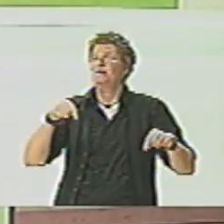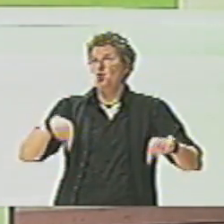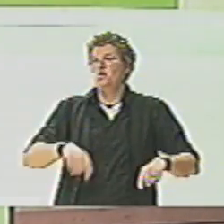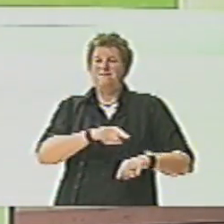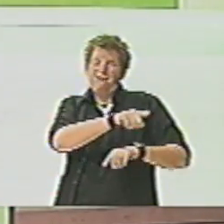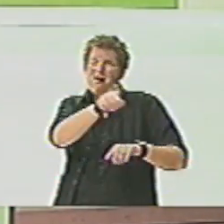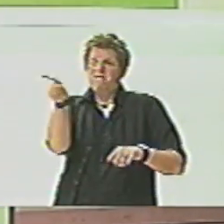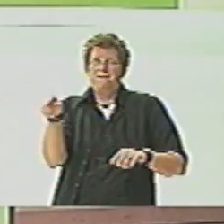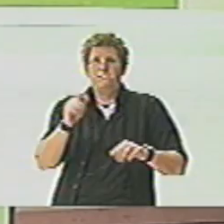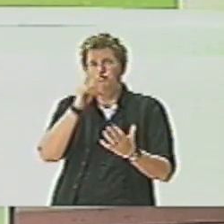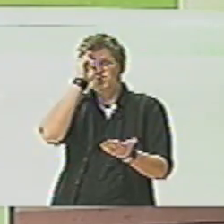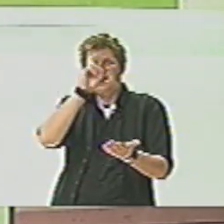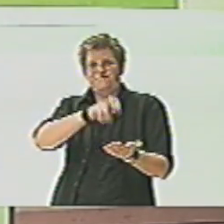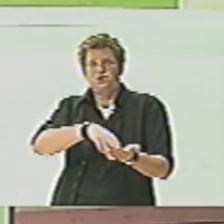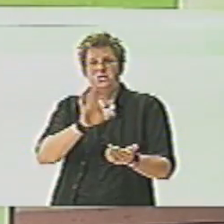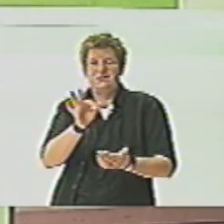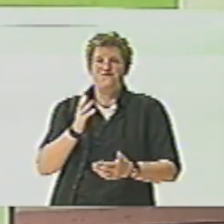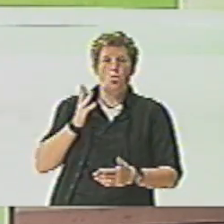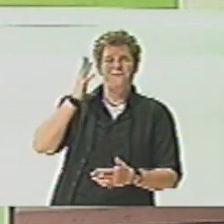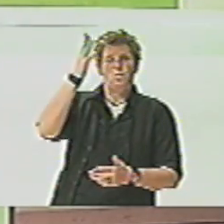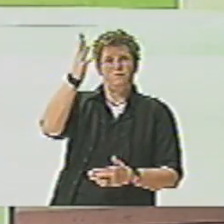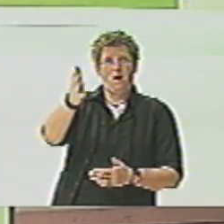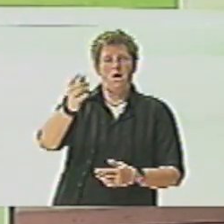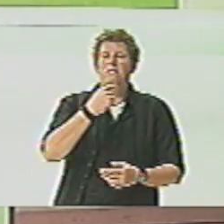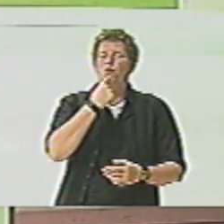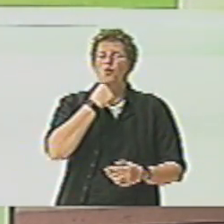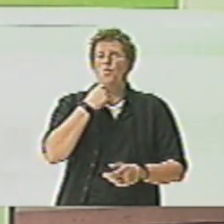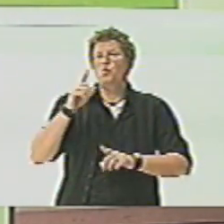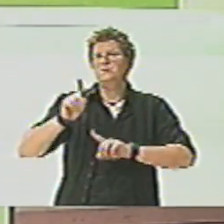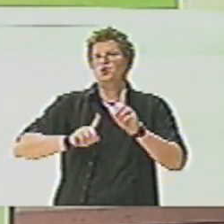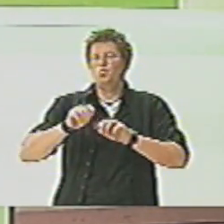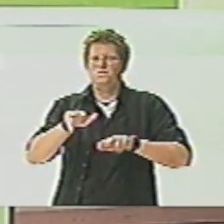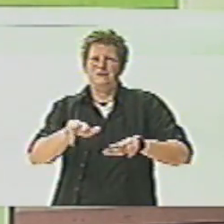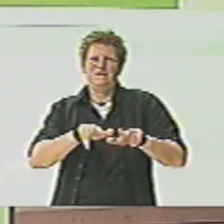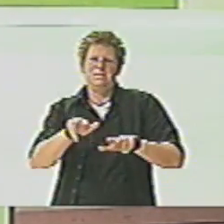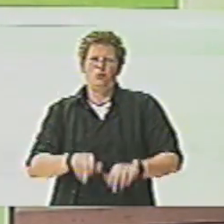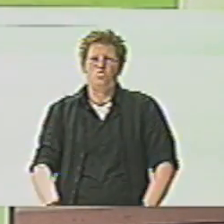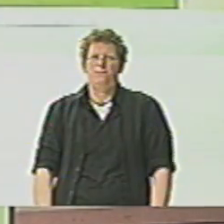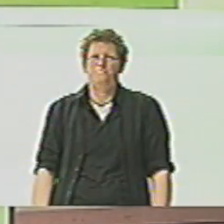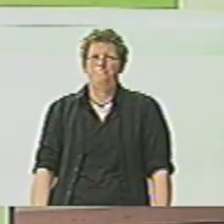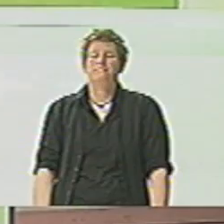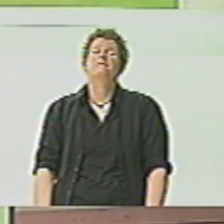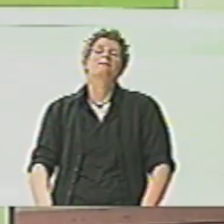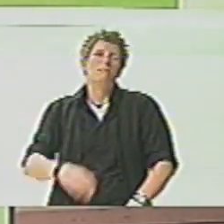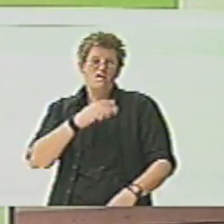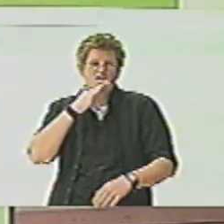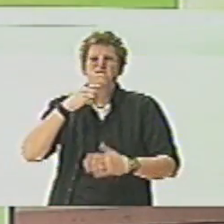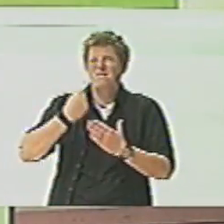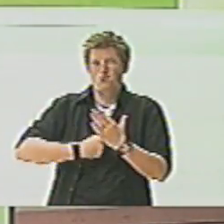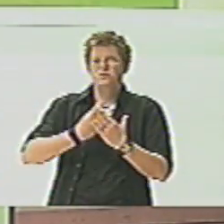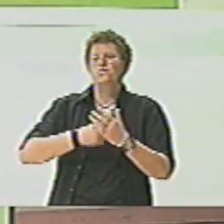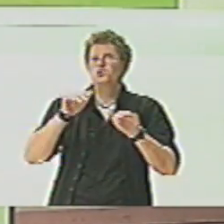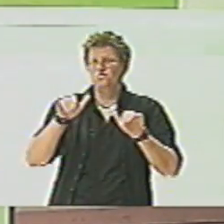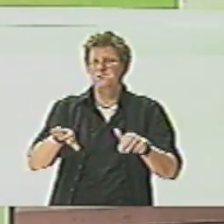Regierung, rot-grüne Regierung. Herausforderungen, die nicht ohne sind. Es steht die Jahrhundertaufgabe an, die Energiewende zum Erfolg